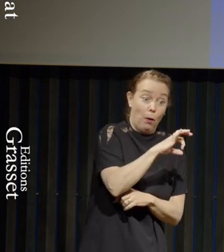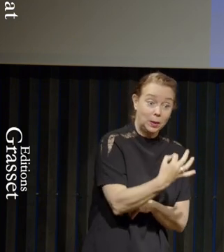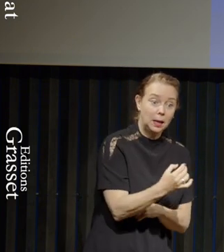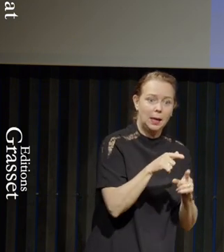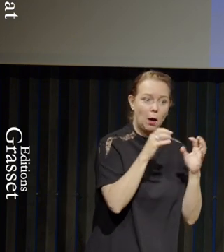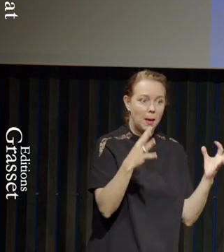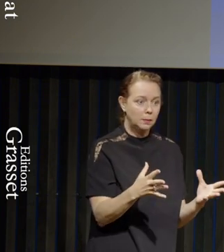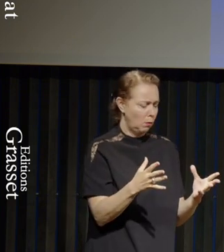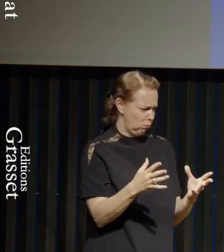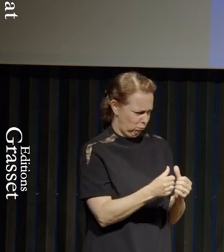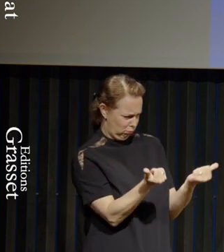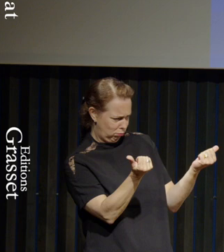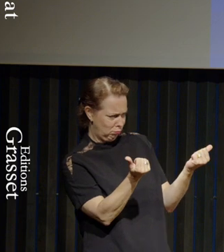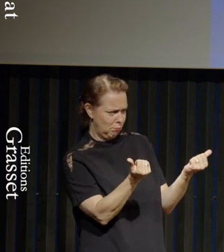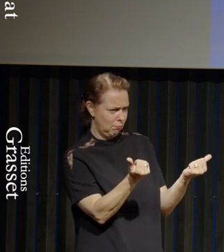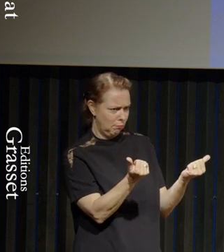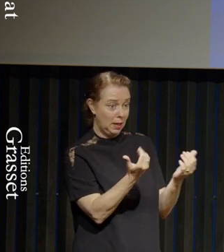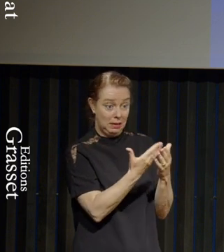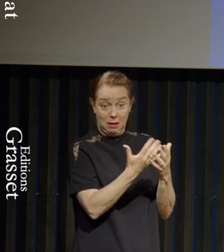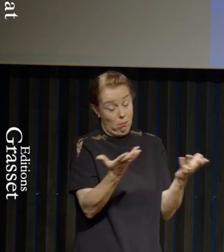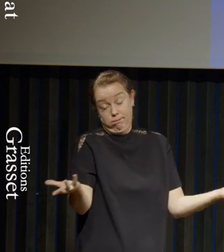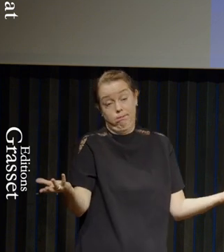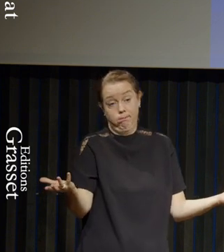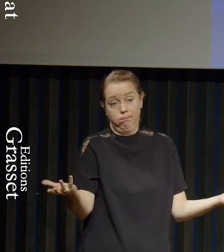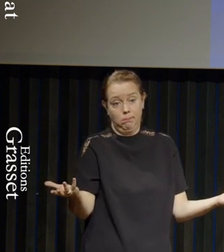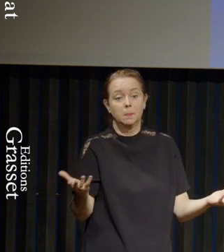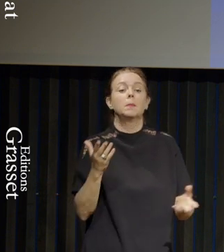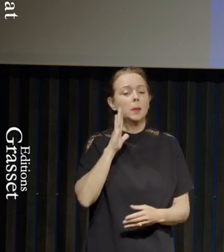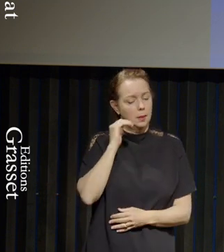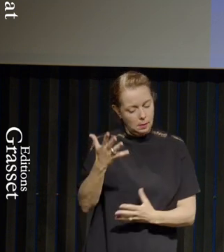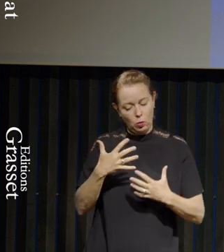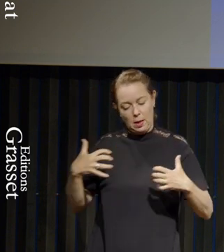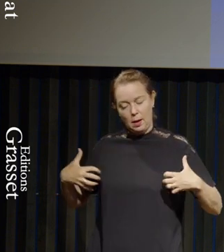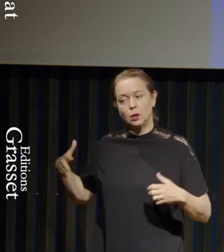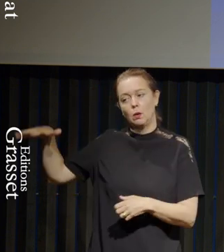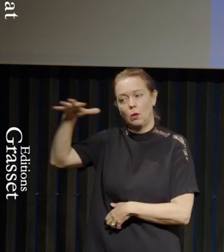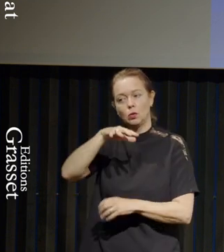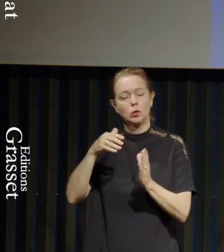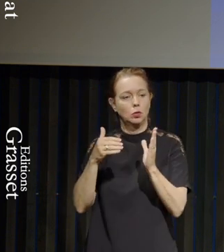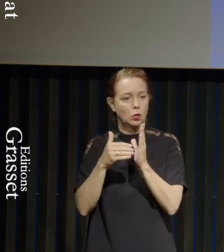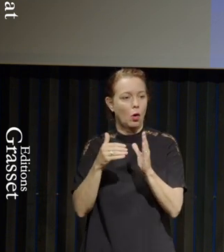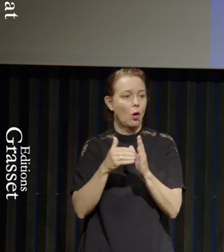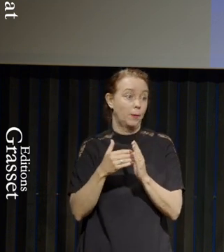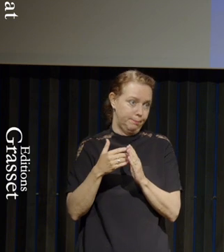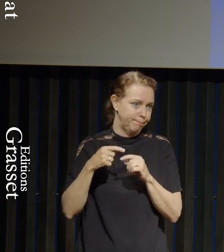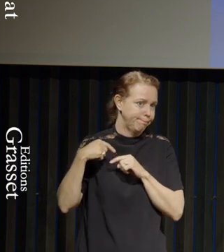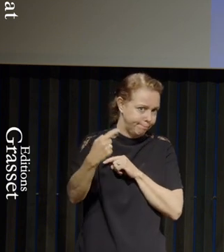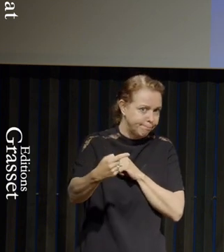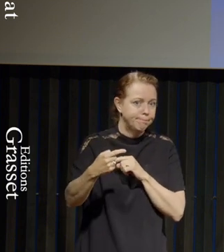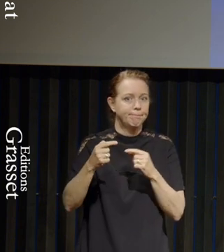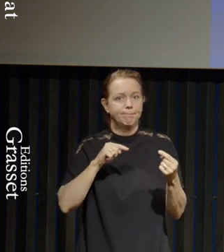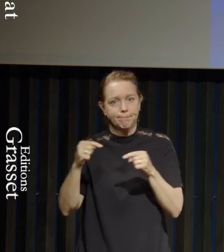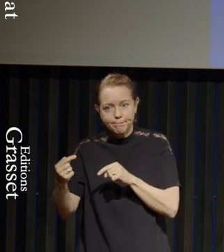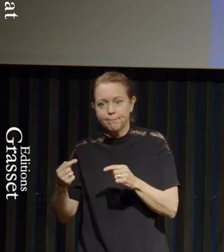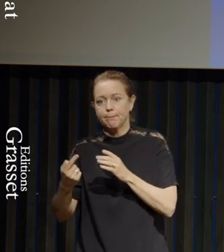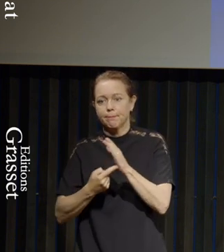chose qui contredit ce lien. Et c'est à nouveau les sciences qui vont permettre de renouveler le débat en allant